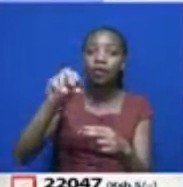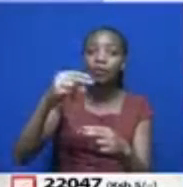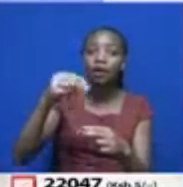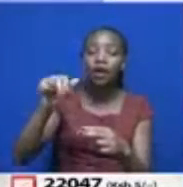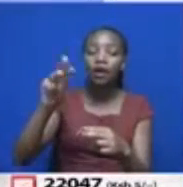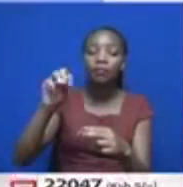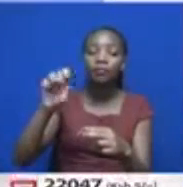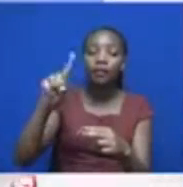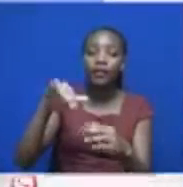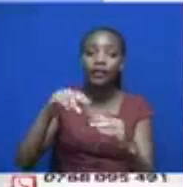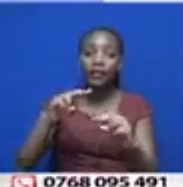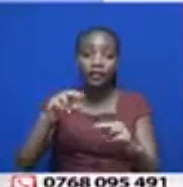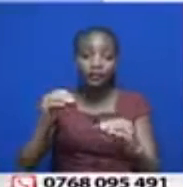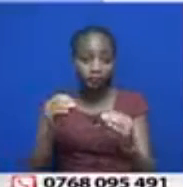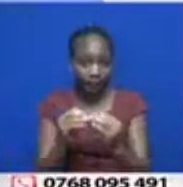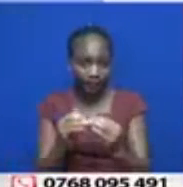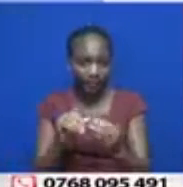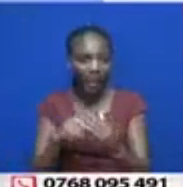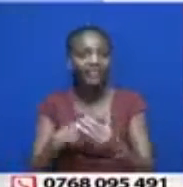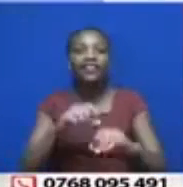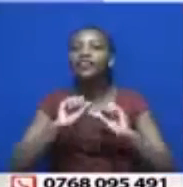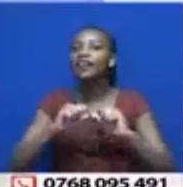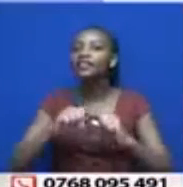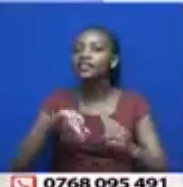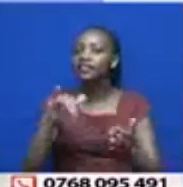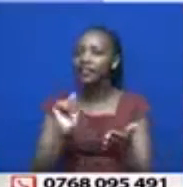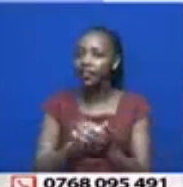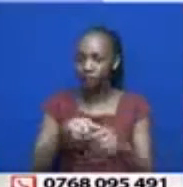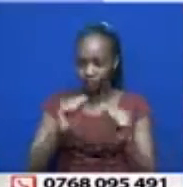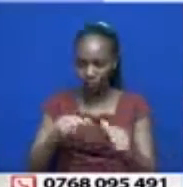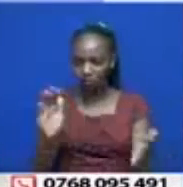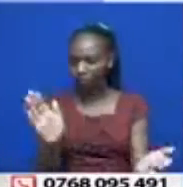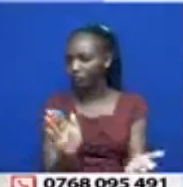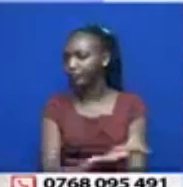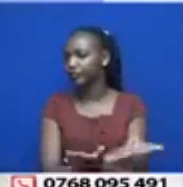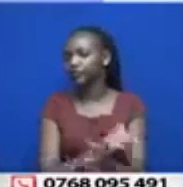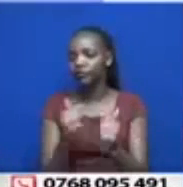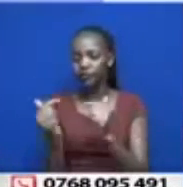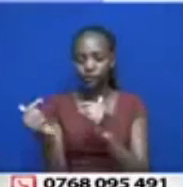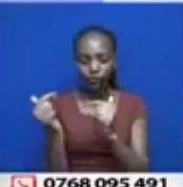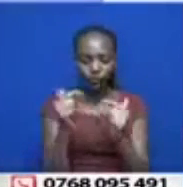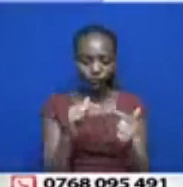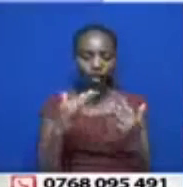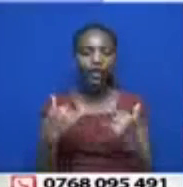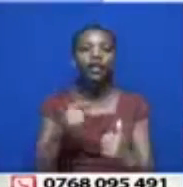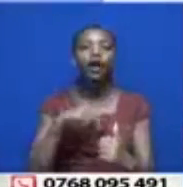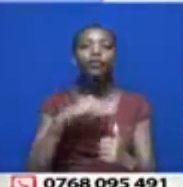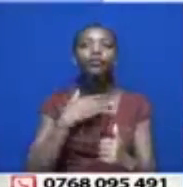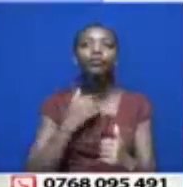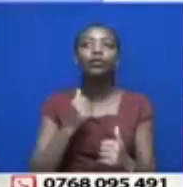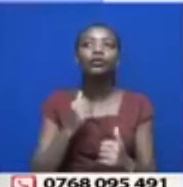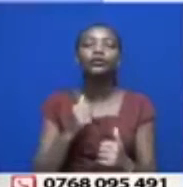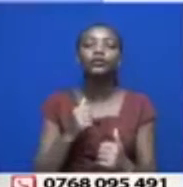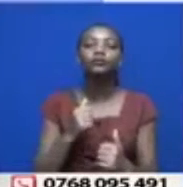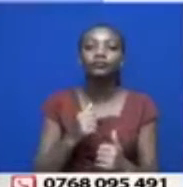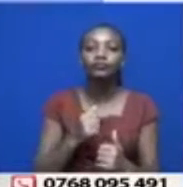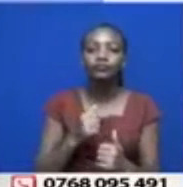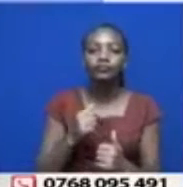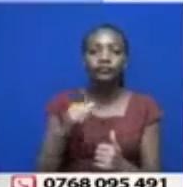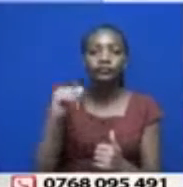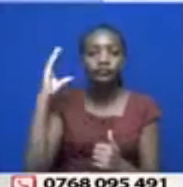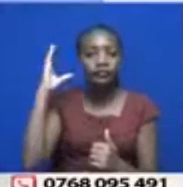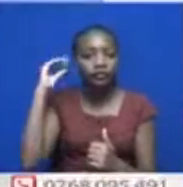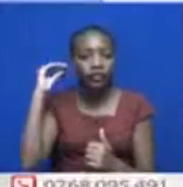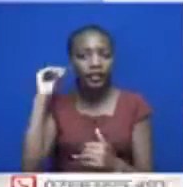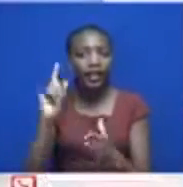chini na kukubaliana ya kwamba uhasama huu utakuwa unawekwa kando. Sasa hivi hebu tupate kauli zao, kisha baadaye tutakuwa tunazungumza